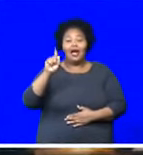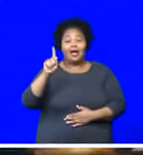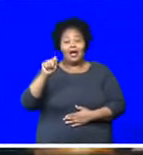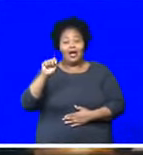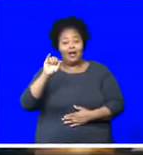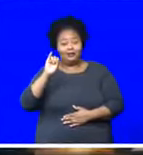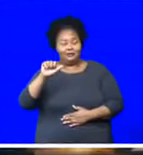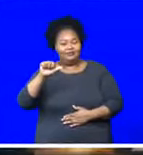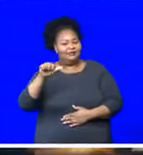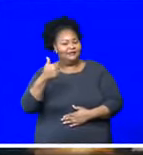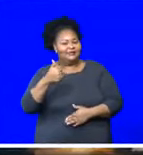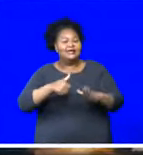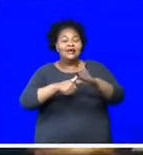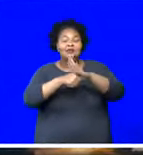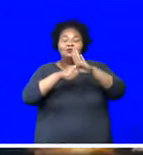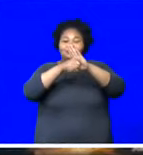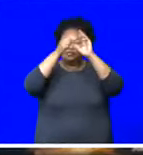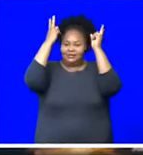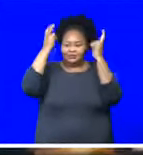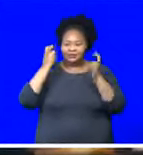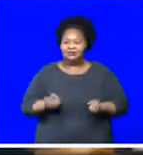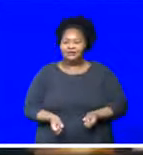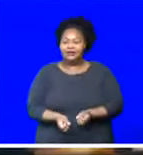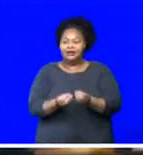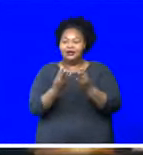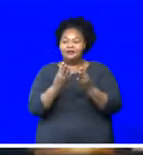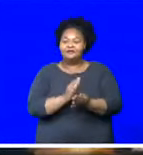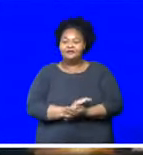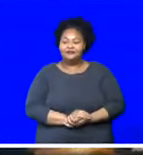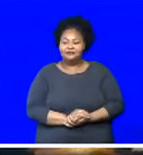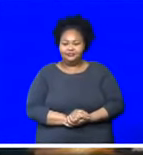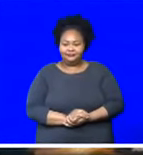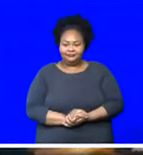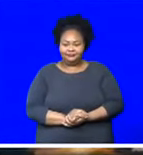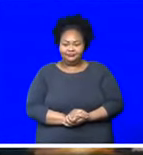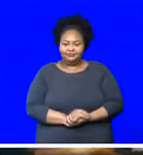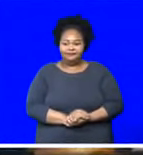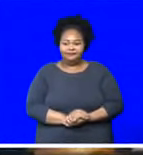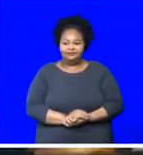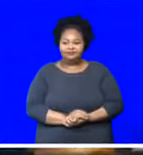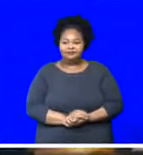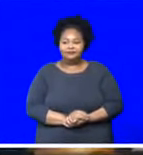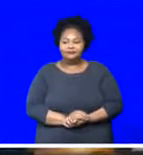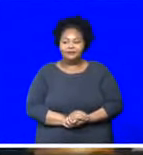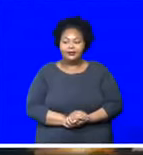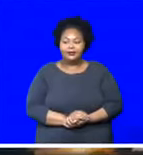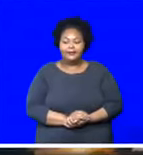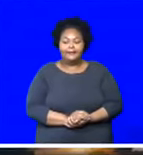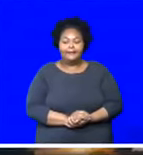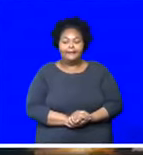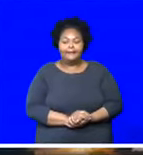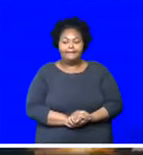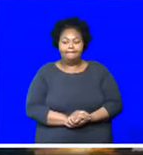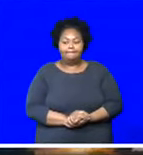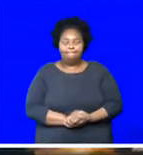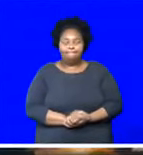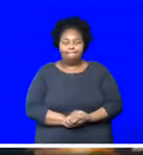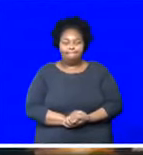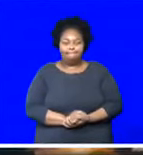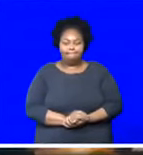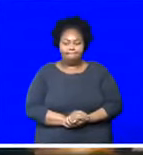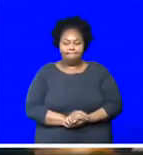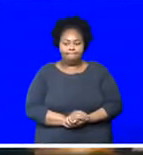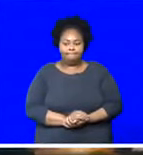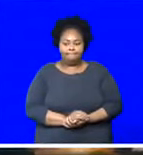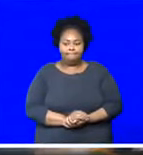TV libito lami nginondumiso ovela kade ngihamba naye namacabiso onkambule ngona nomhlavele silolome nato sibuke tona hlokotato ethambe embili kulosi